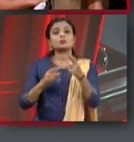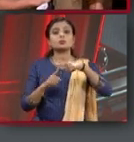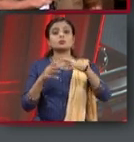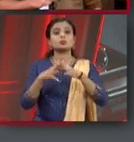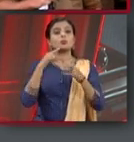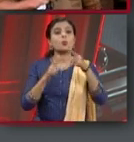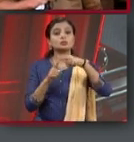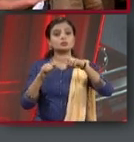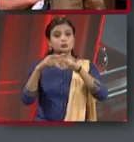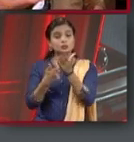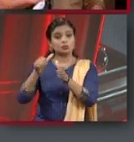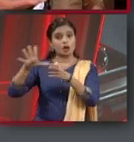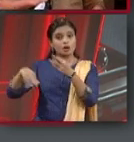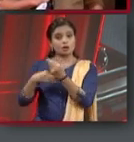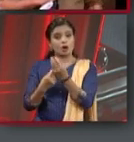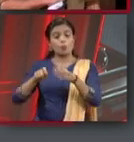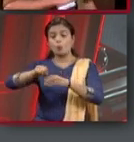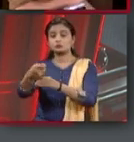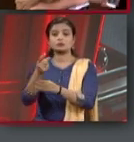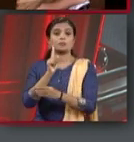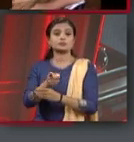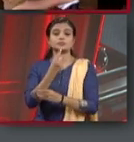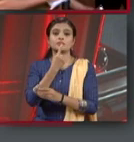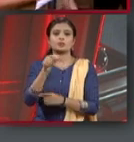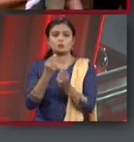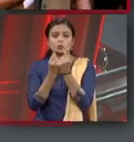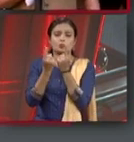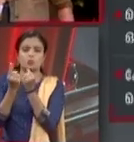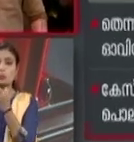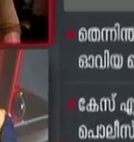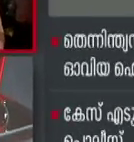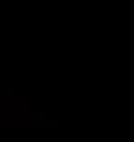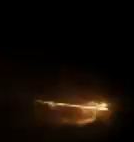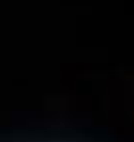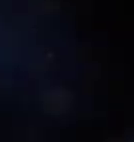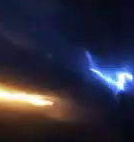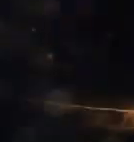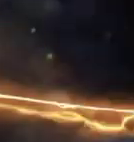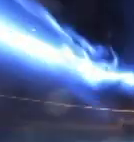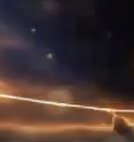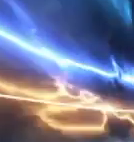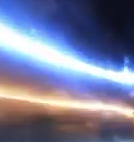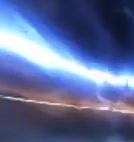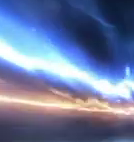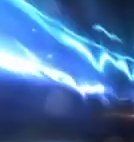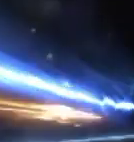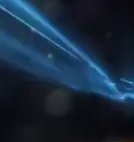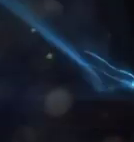ചെയ്യണമെന്നും ഈ പരാതിയിൽ ആവശ്യപ്പെട്ടിട്ടുണ്ട്. ഇതും പരിശോധിച്ചു വരുന്നു എന്നാണ് ചെന്നൈ എഗ്മോർ പോലീസ് വ്യക്തമാക്കുന്നത്. ശാലിനി.